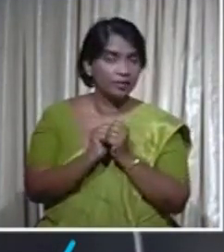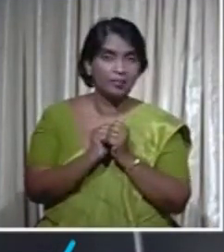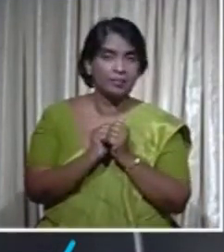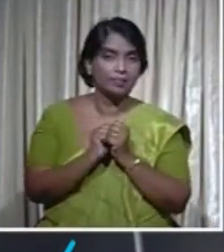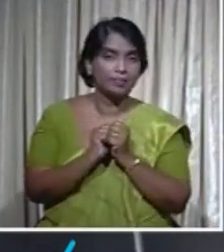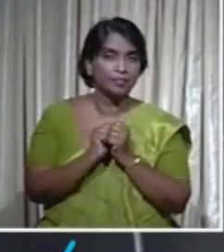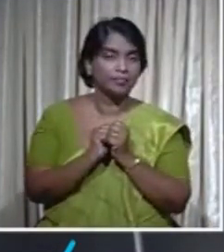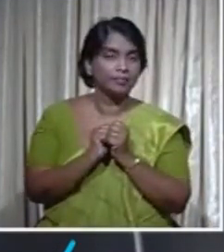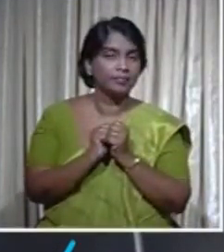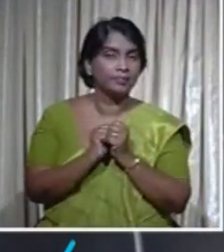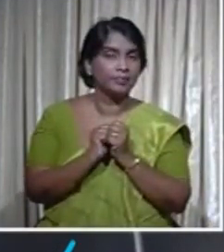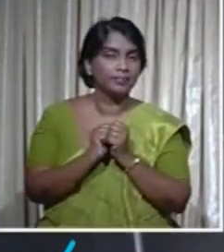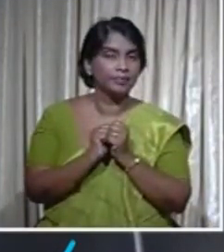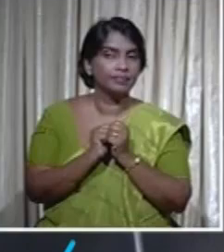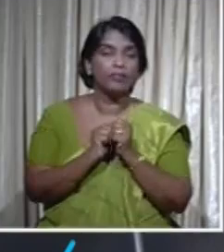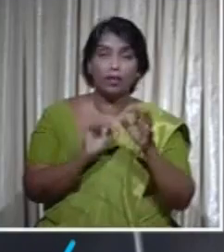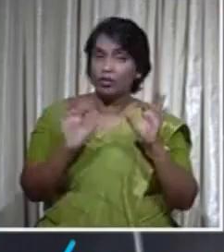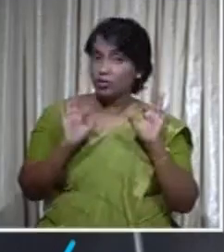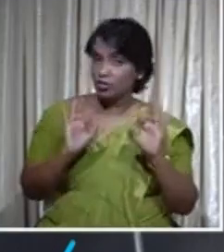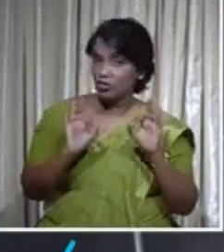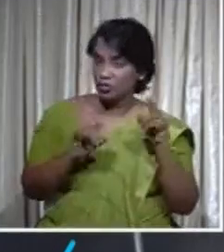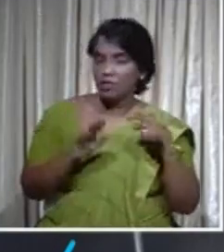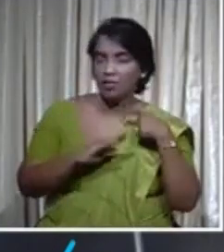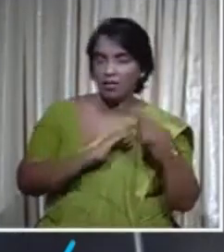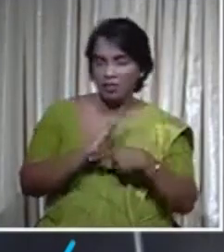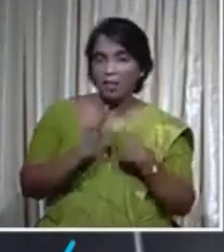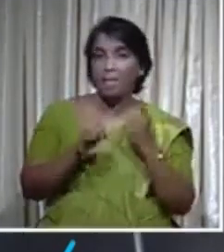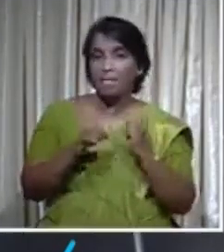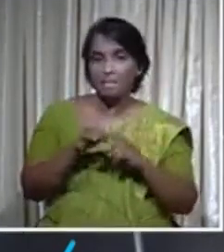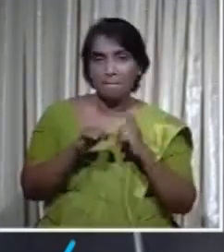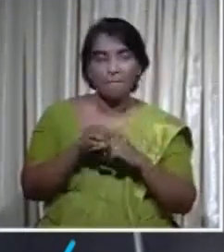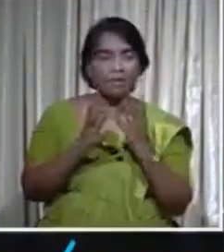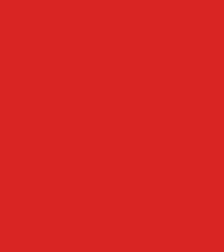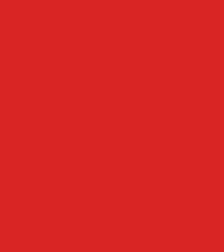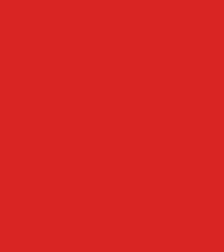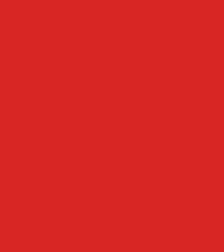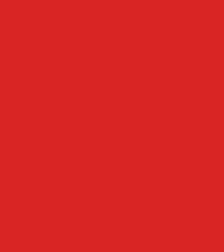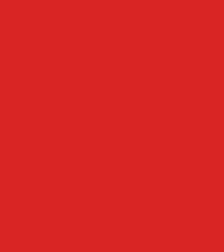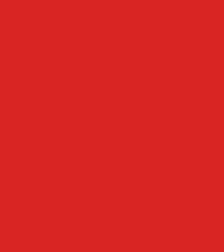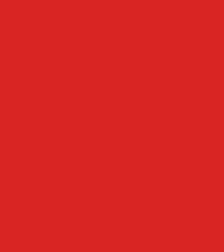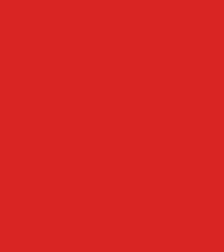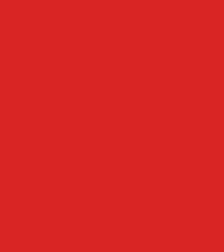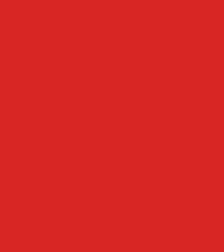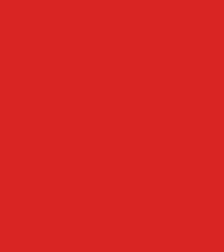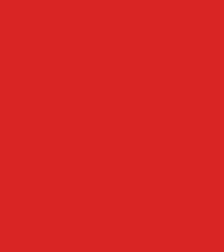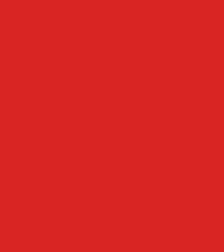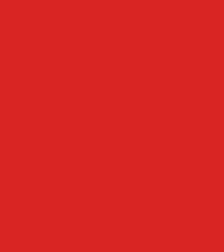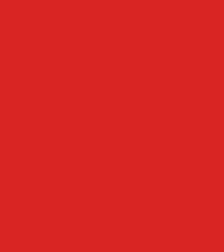இந்த நாட்டிலே பிரச்சனையை தீர்க்க முடியாது என்று கூறி விடைபெறுகிறேன் நன்றி வணக்கம்